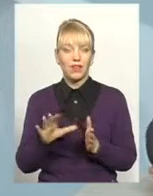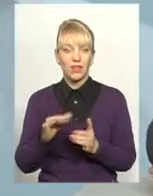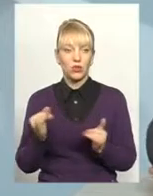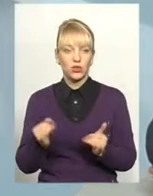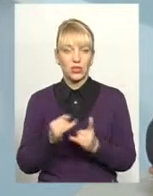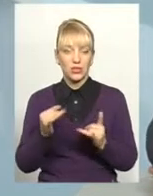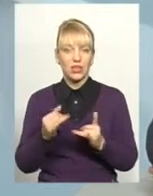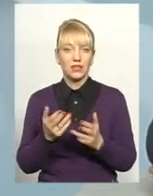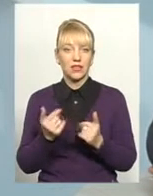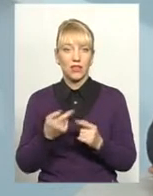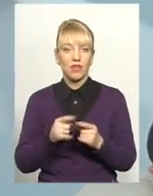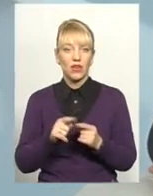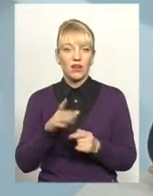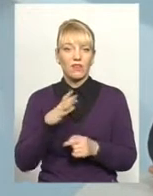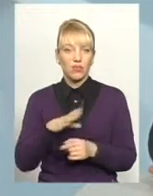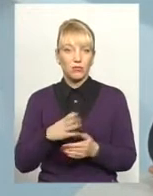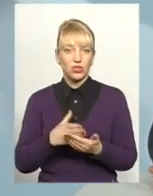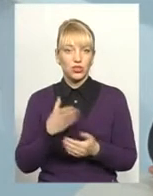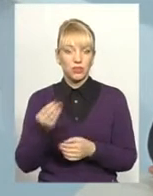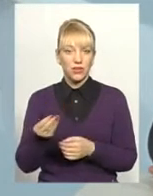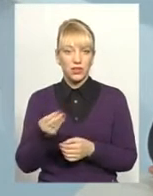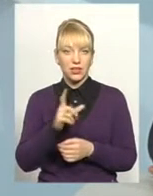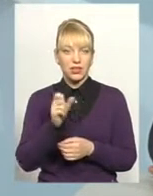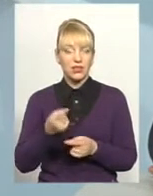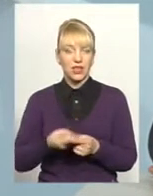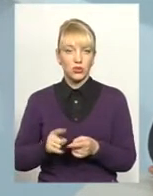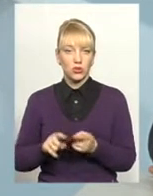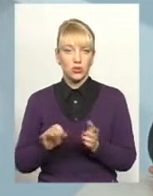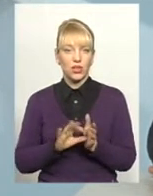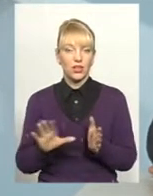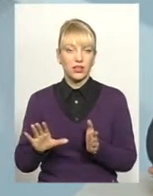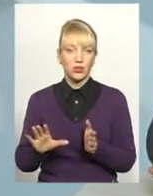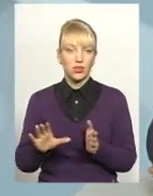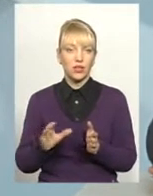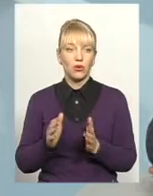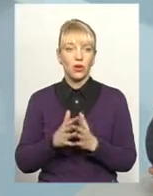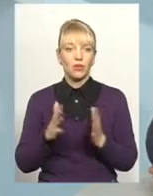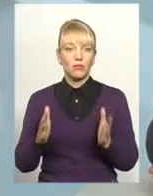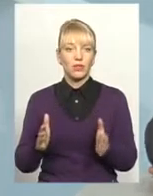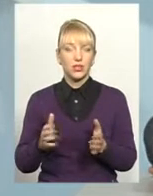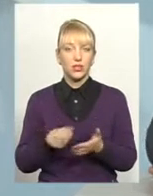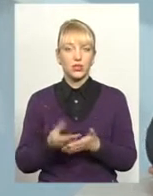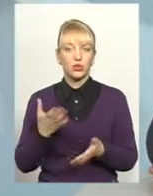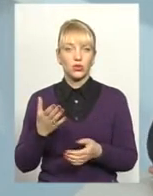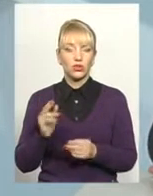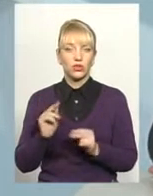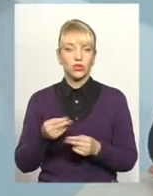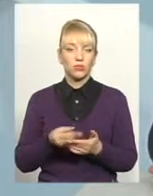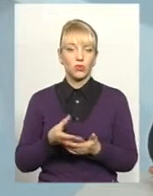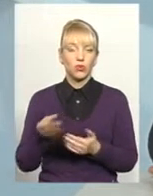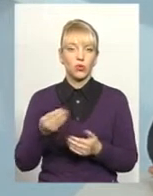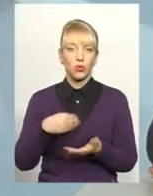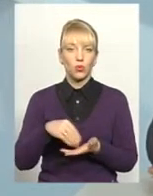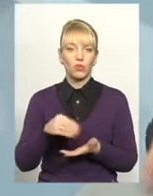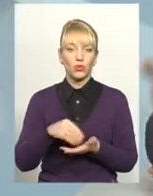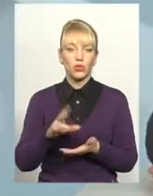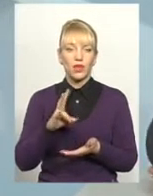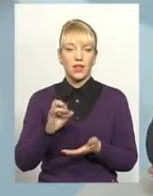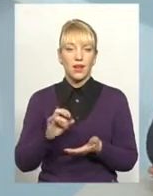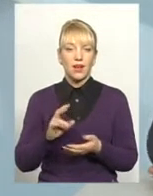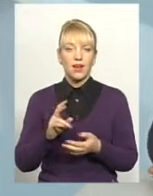воно вимушено платити за цю електроенергію більше, дорожче, ніж купує на енергоринку, але